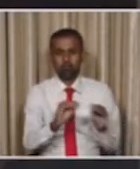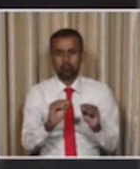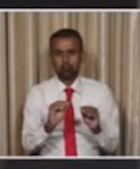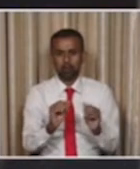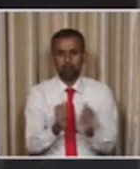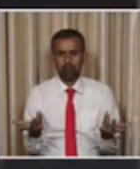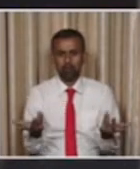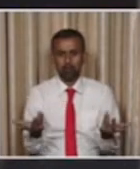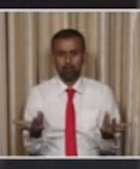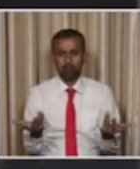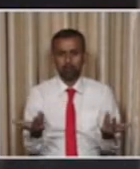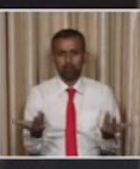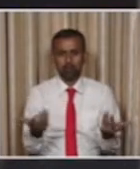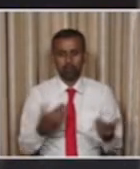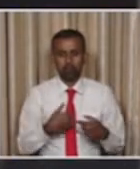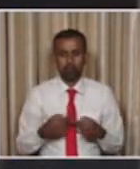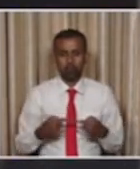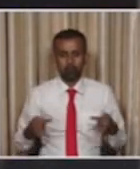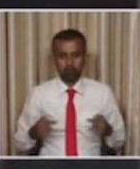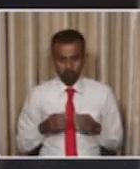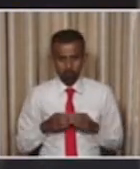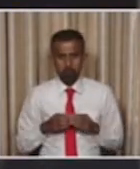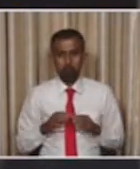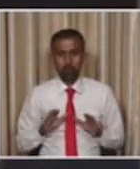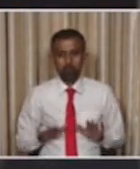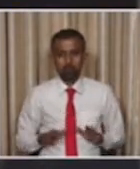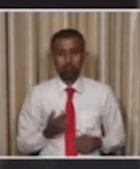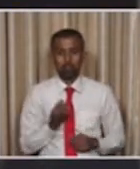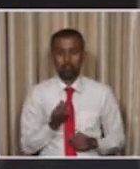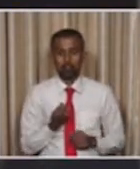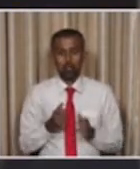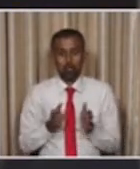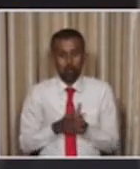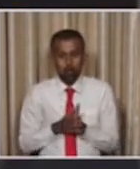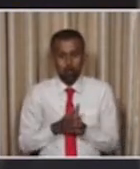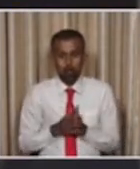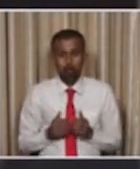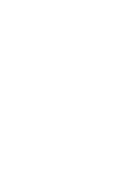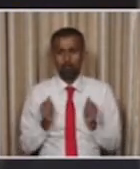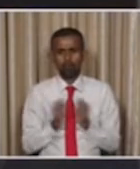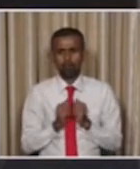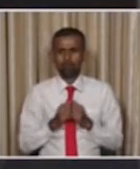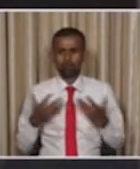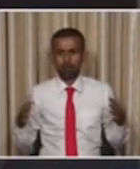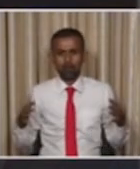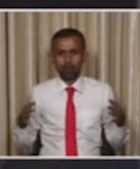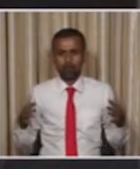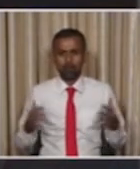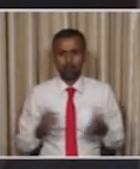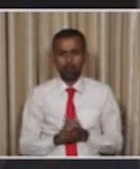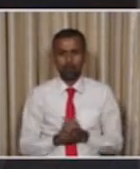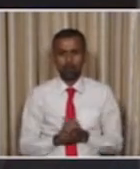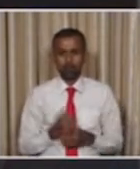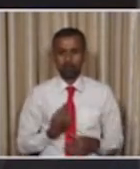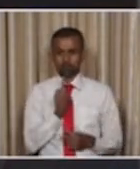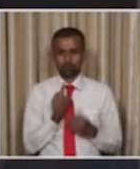ගරු අගමැතිතුමා. මම විපක්ෂයේ ඉඳගෙන මේ මුදල් කාර්ක සභාවේ කළ යුතු සියලු දේ කරා. හරි නෑ, මම